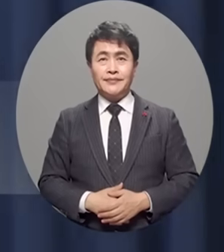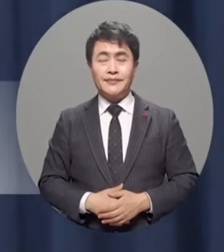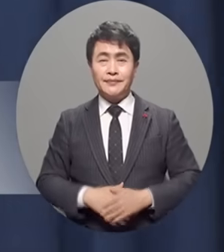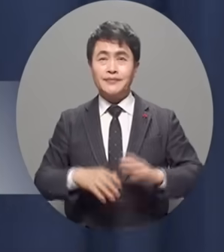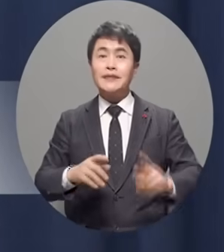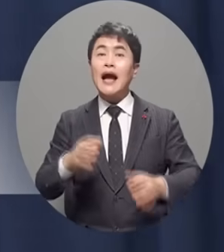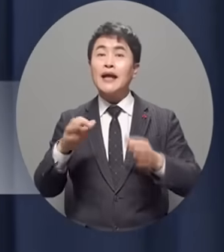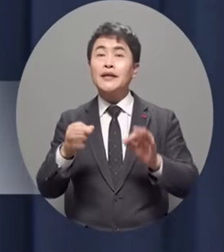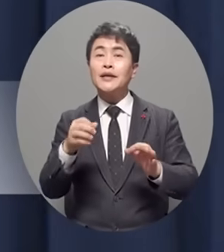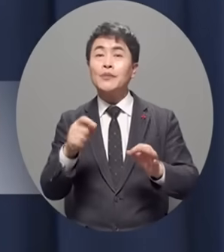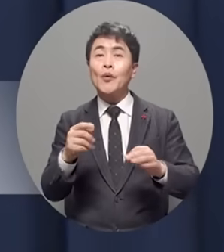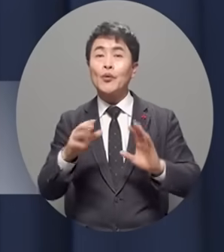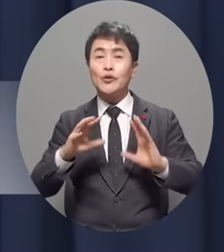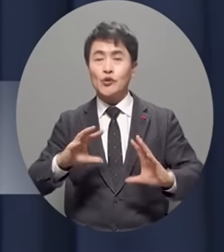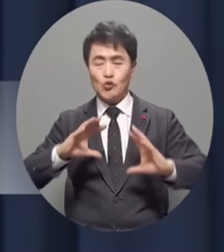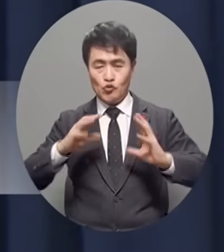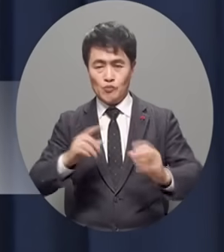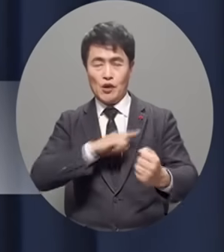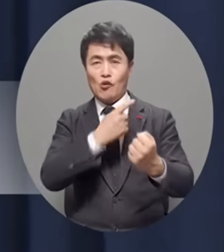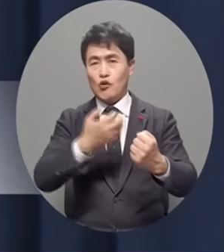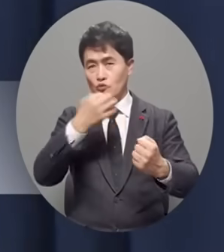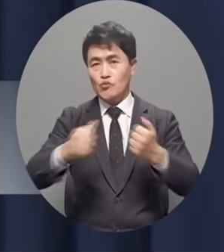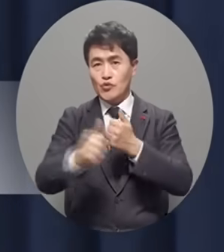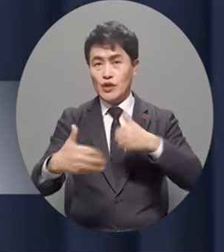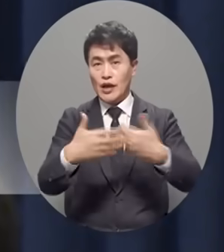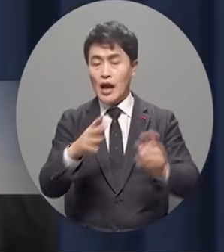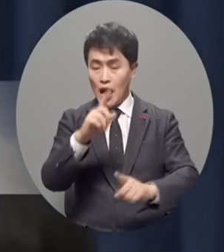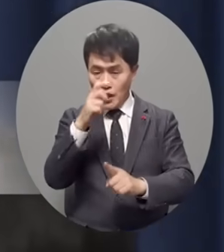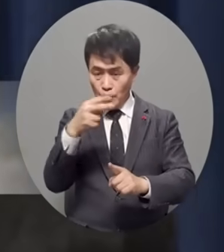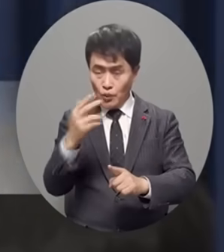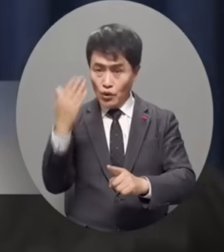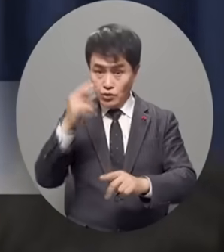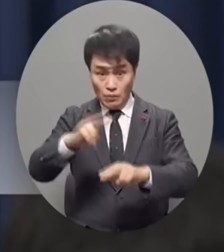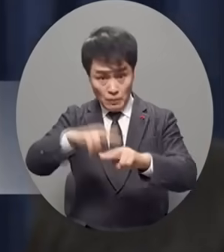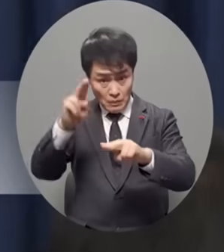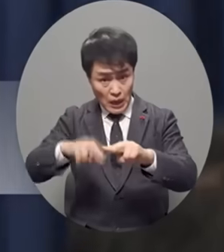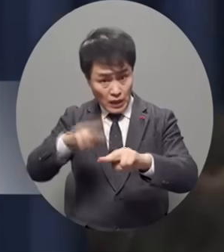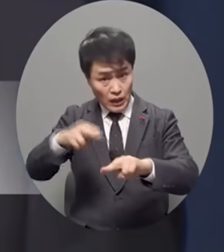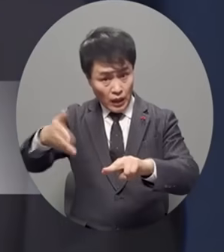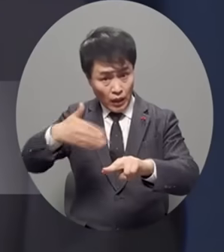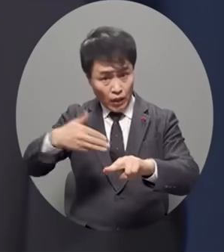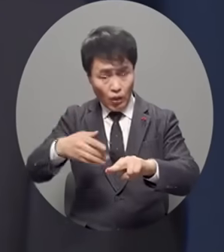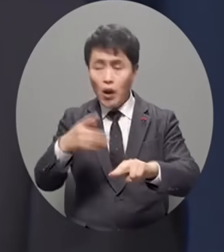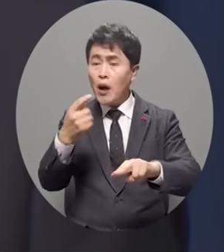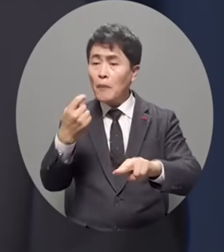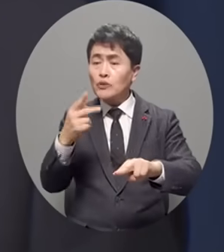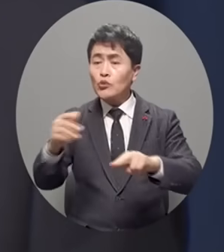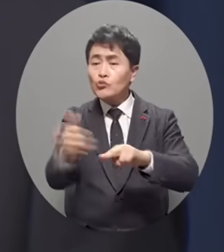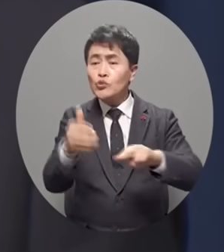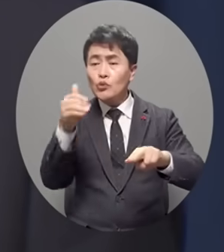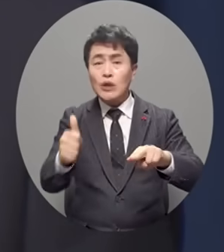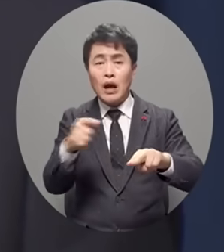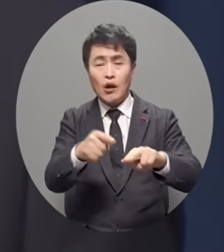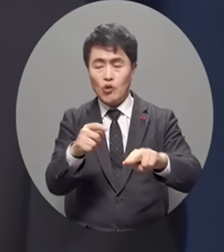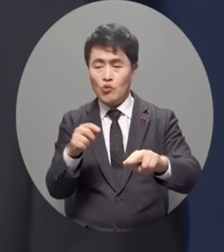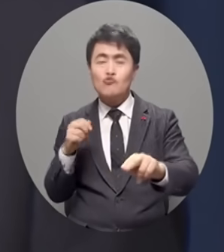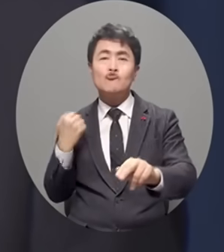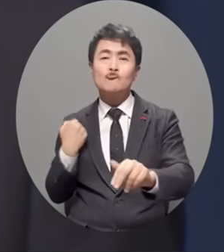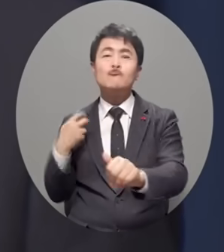김홍일 국민권익위원장은 지난 6일 이동관 전 위원장의 사퇴로 공석이 된 방송통신위원장 후보자로